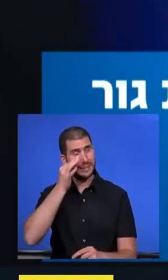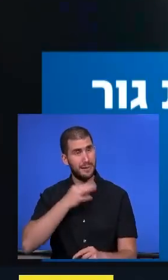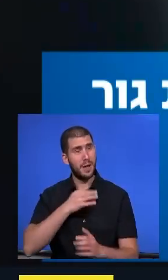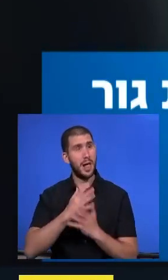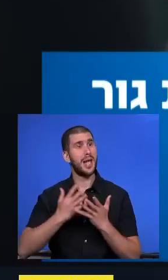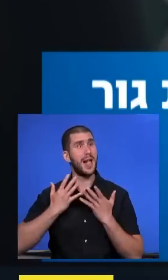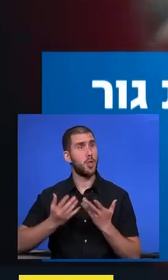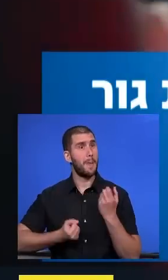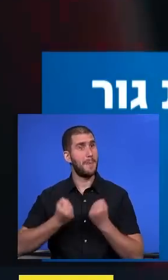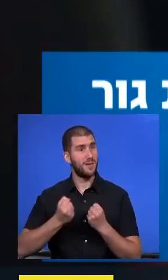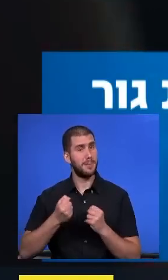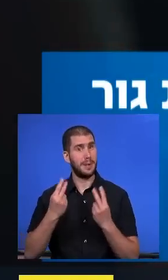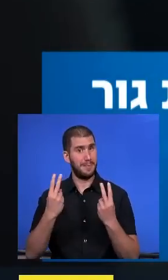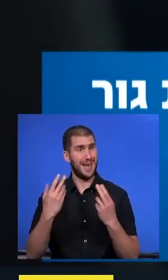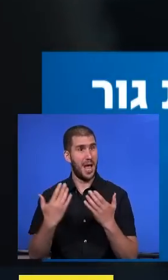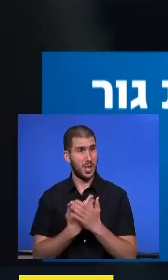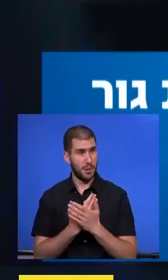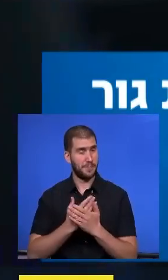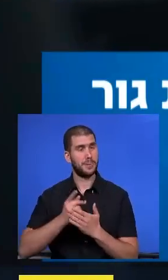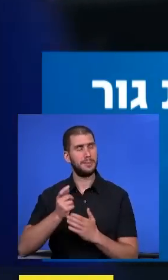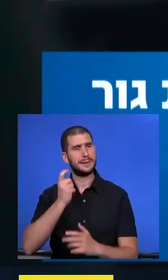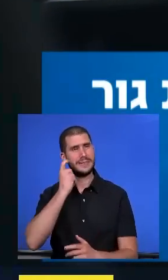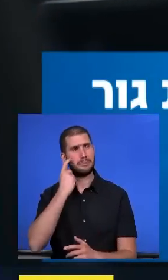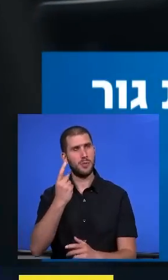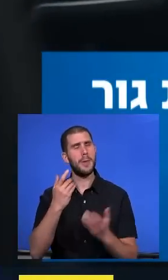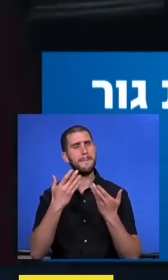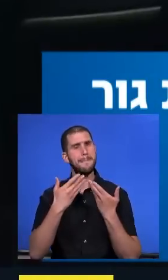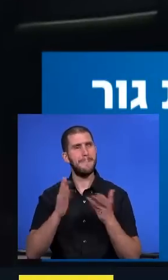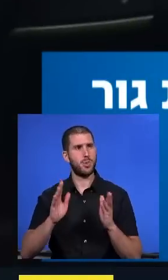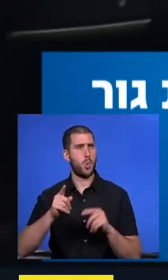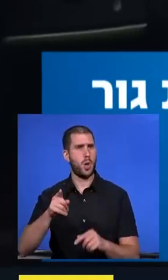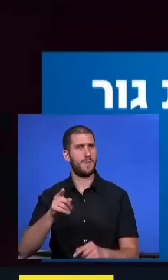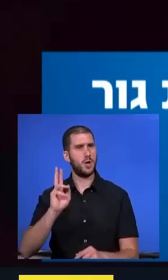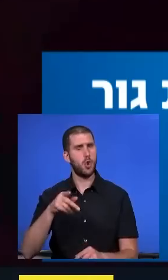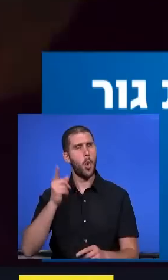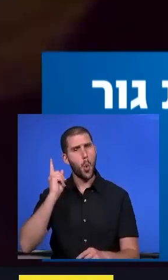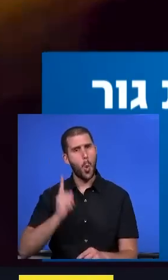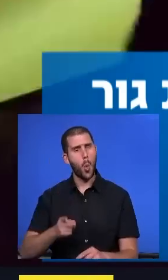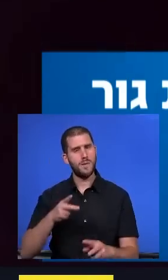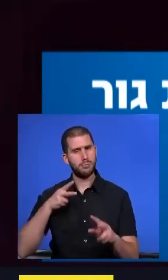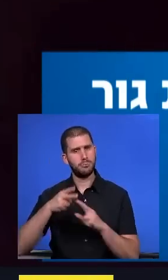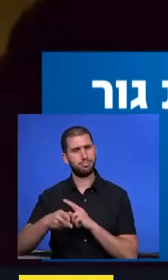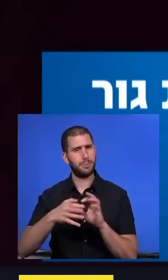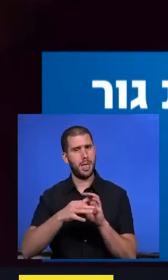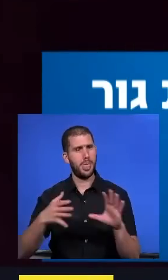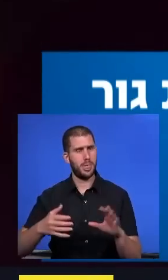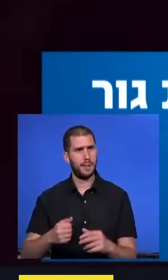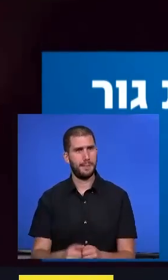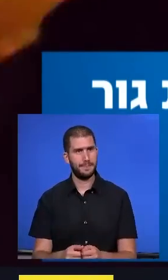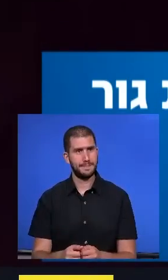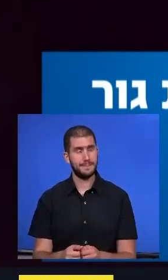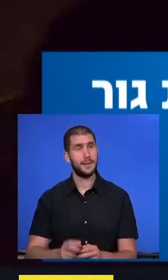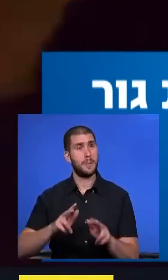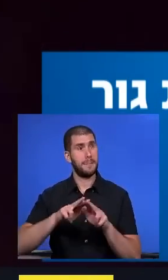גדול מהרכבים, בעיקר החדשים, מדובר בסמארטפון פתוח לגמרי, ויש חובה לנתקו.